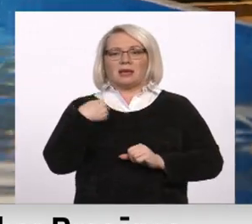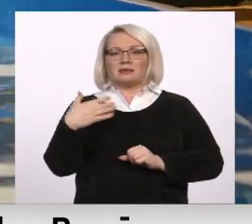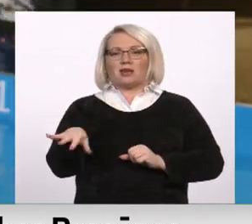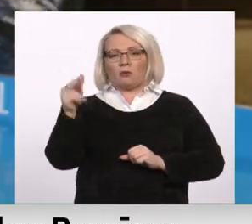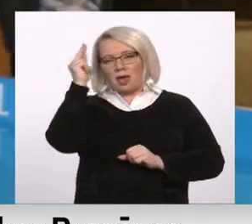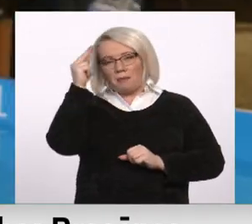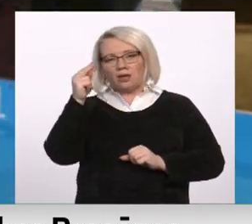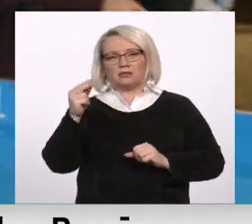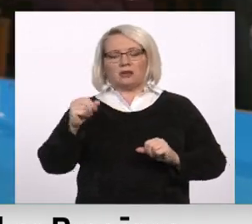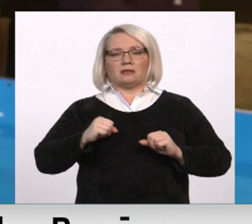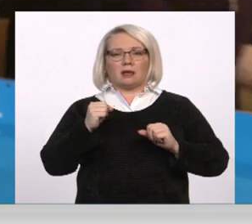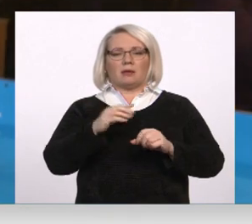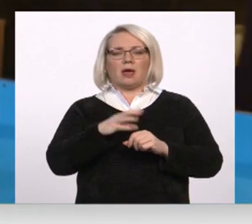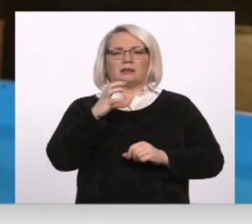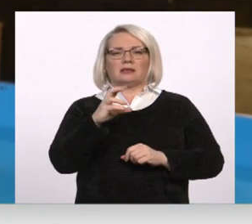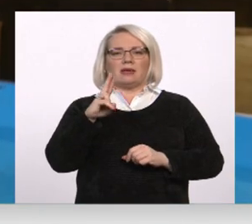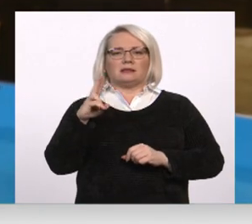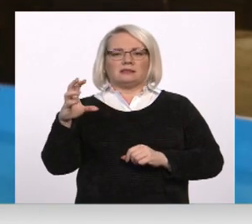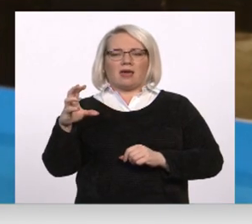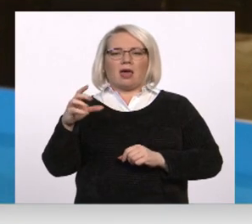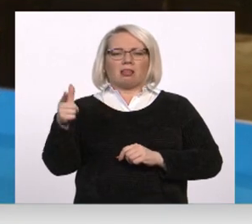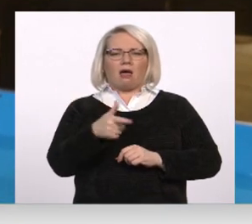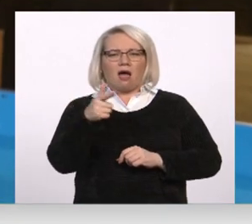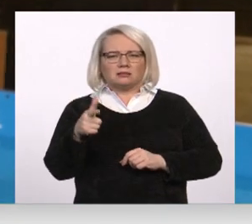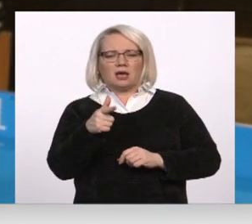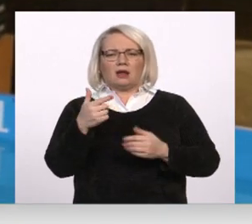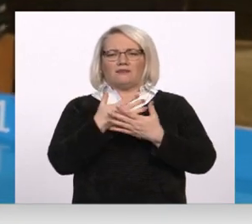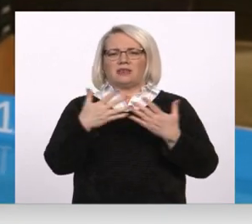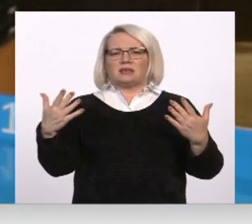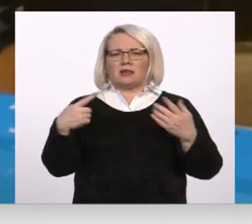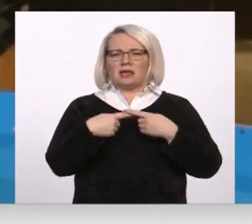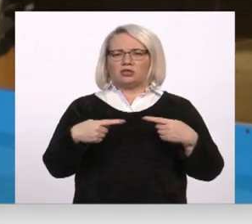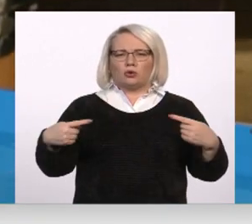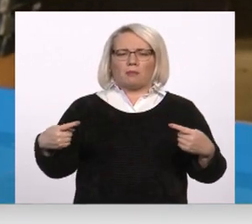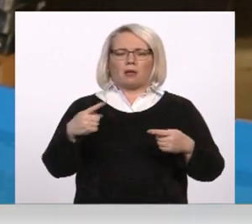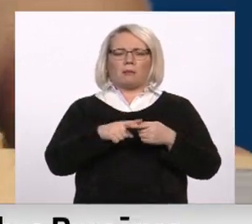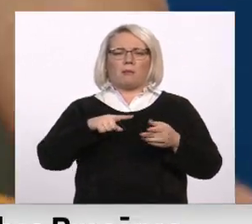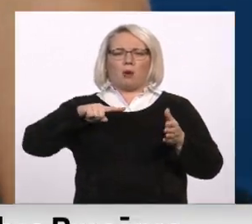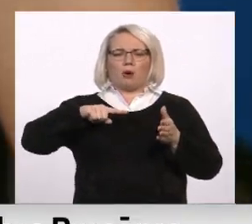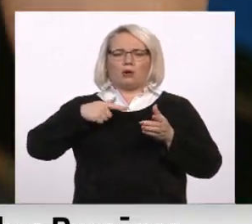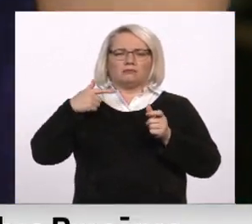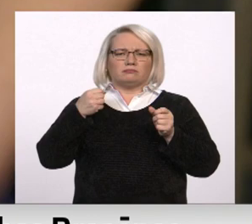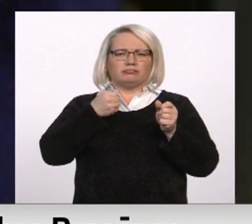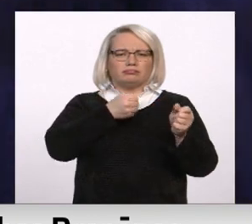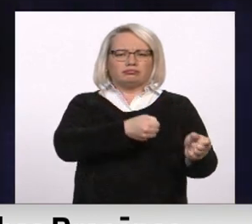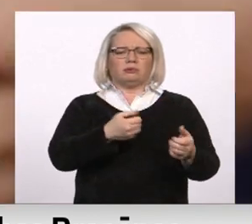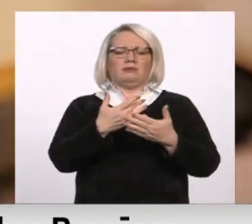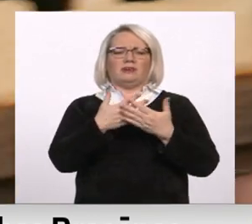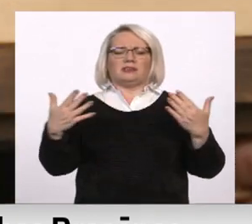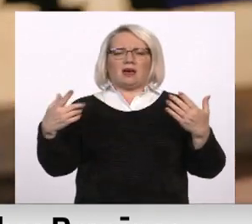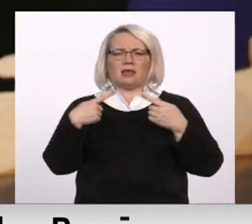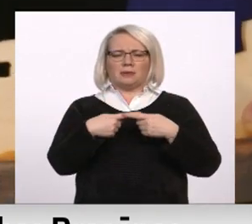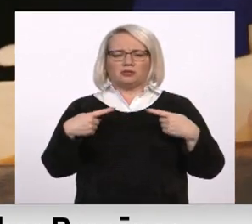piemēram ar CNC lāzeri, ar visādiem instrumentiem, piemēram bormašīnu, gravējumiem, rīkiem. Man